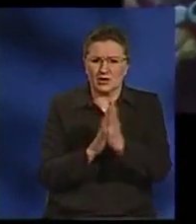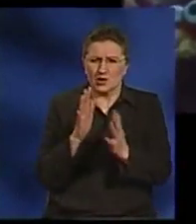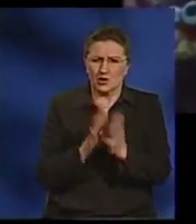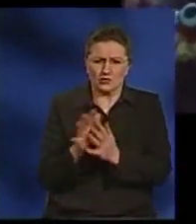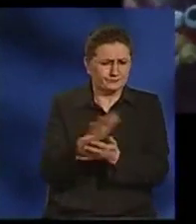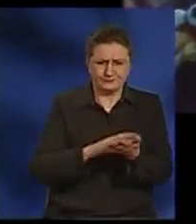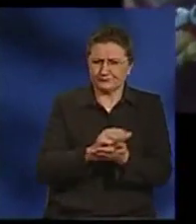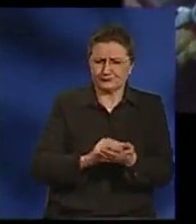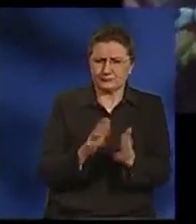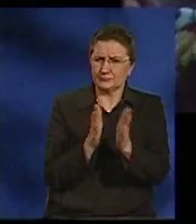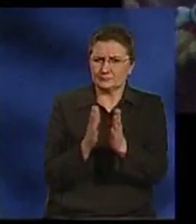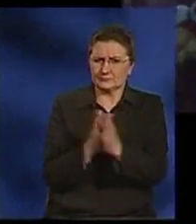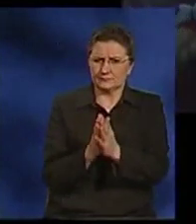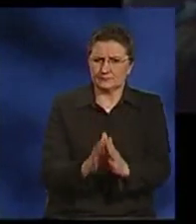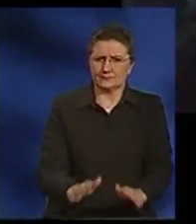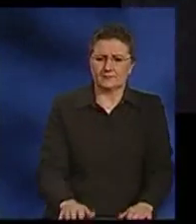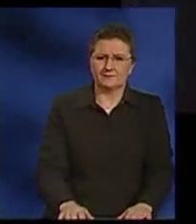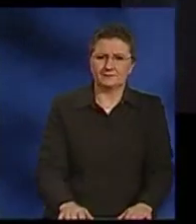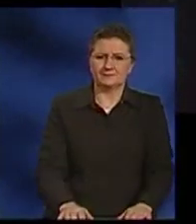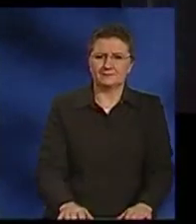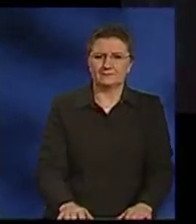Быстро Точно, босс